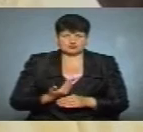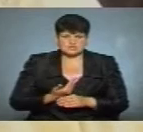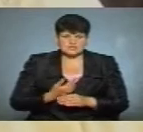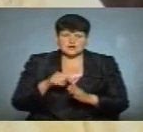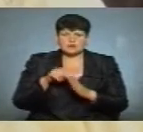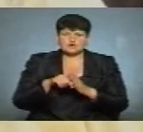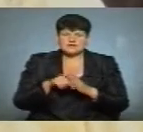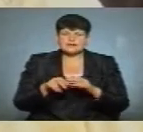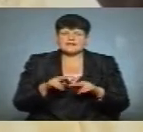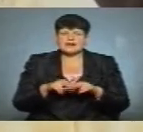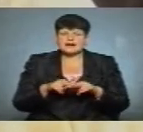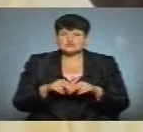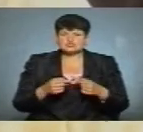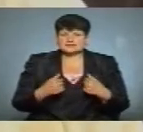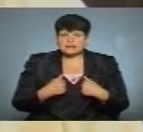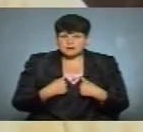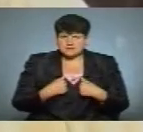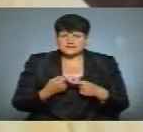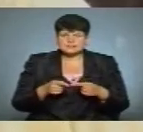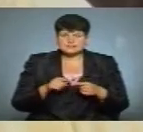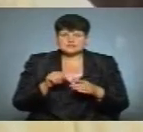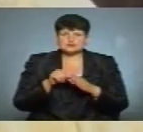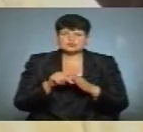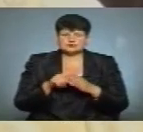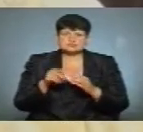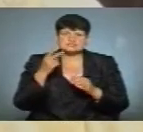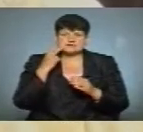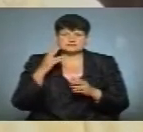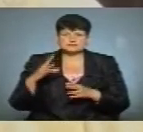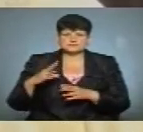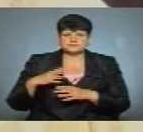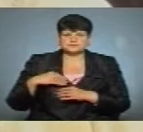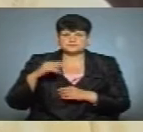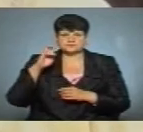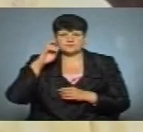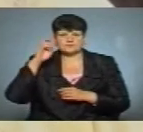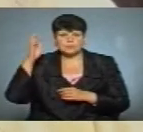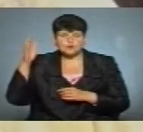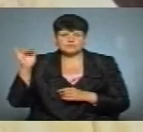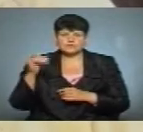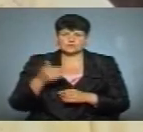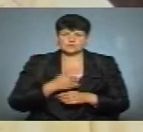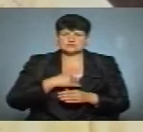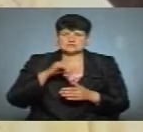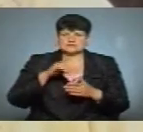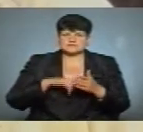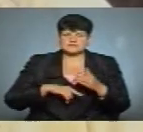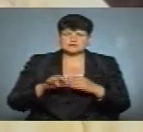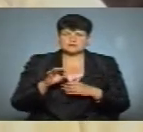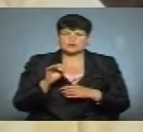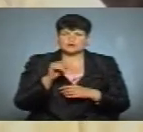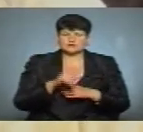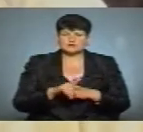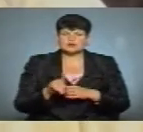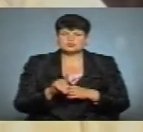поняття хрещення, як для мене, це означає, що ми завжди з Богом. І хочеться вірити про те, що